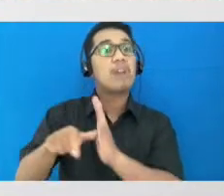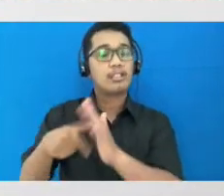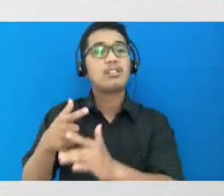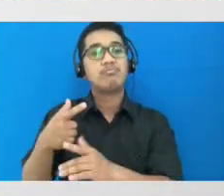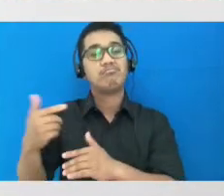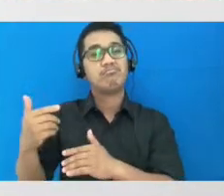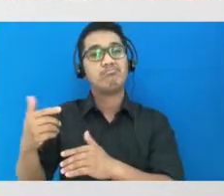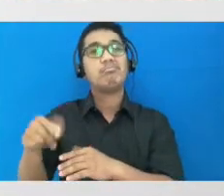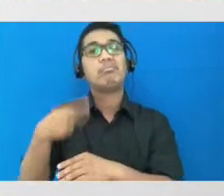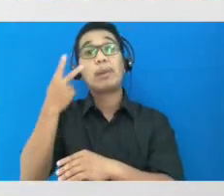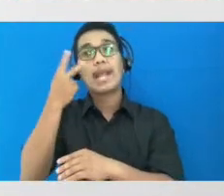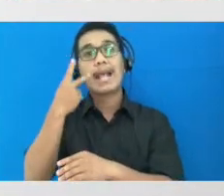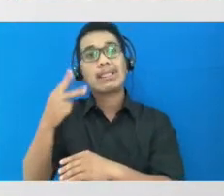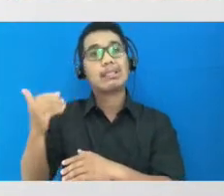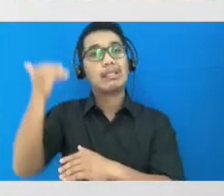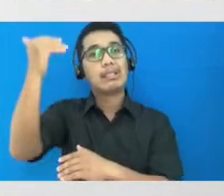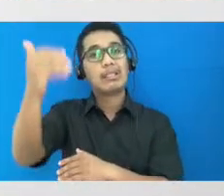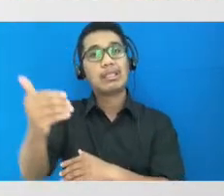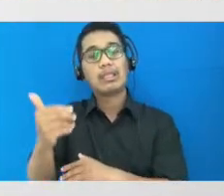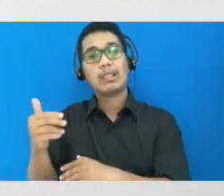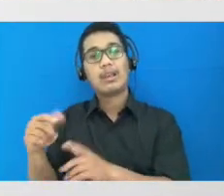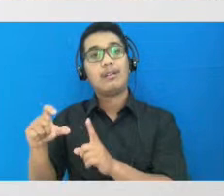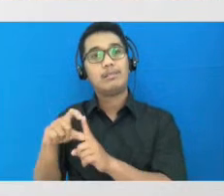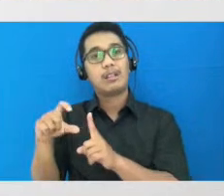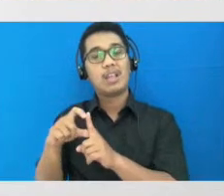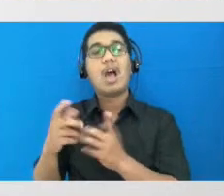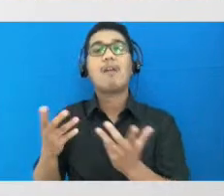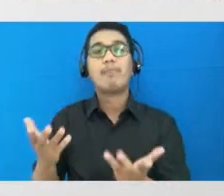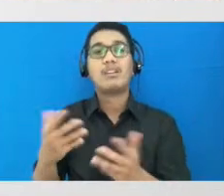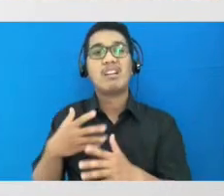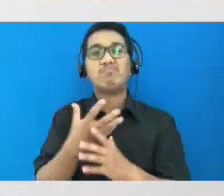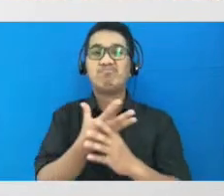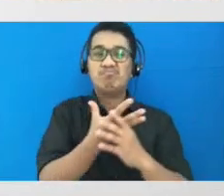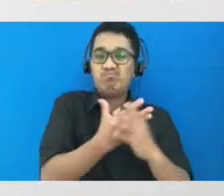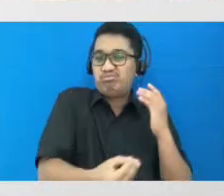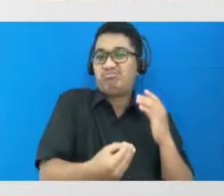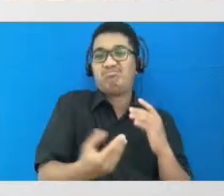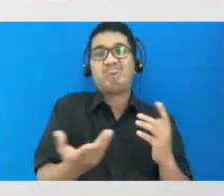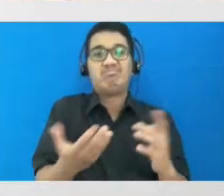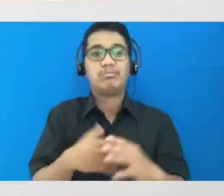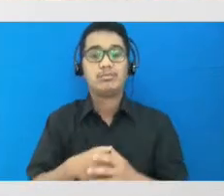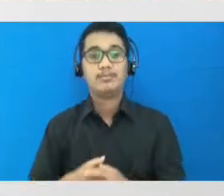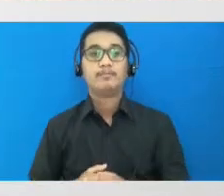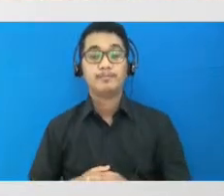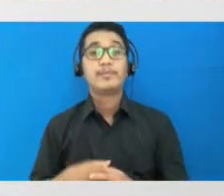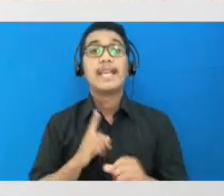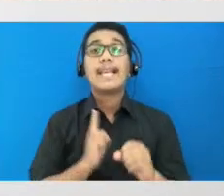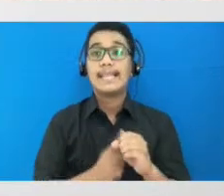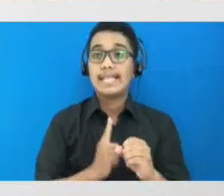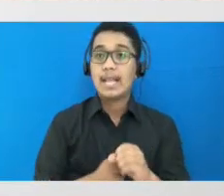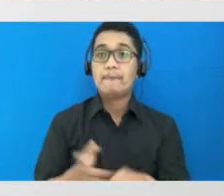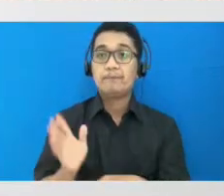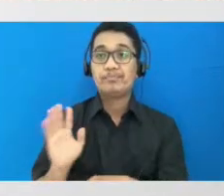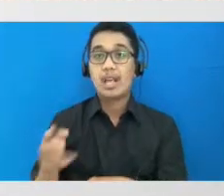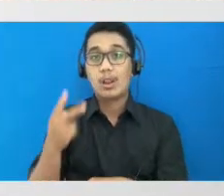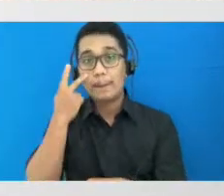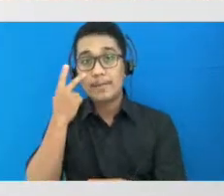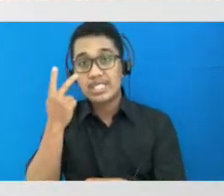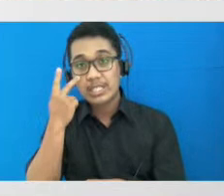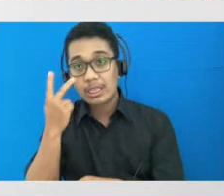slide berikutnya akan kita jelaskan data apa saja yang bisa. Nah, intinya gini, kalau saya melihat